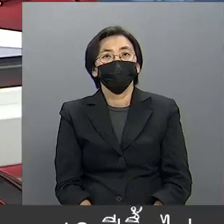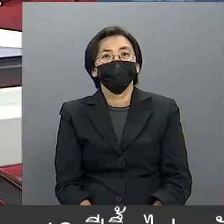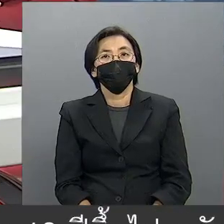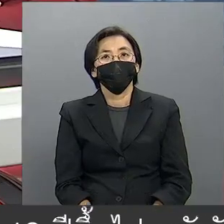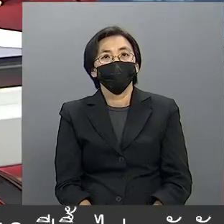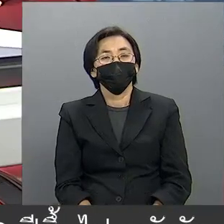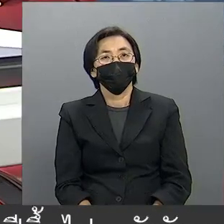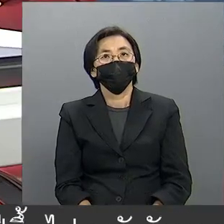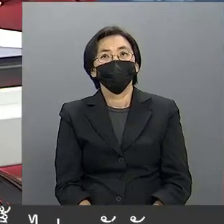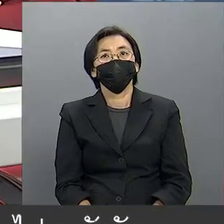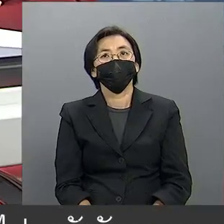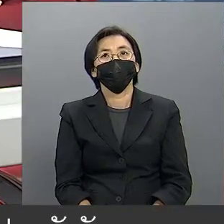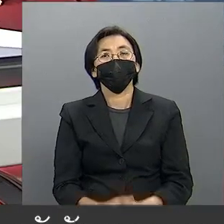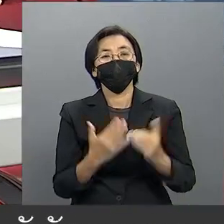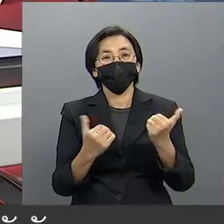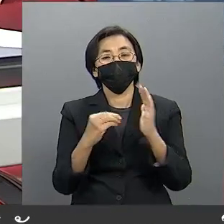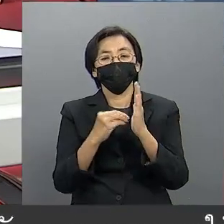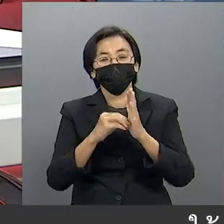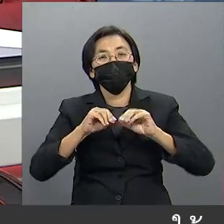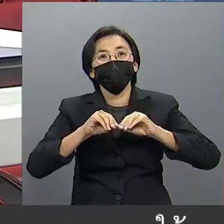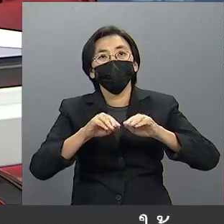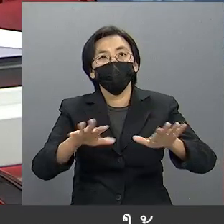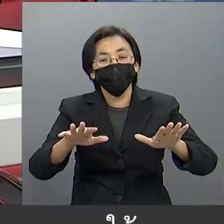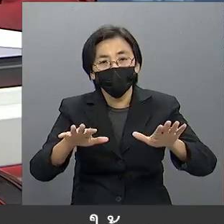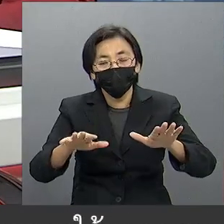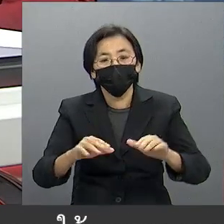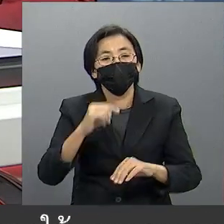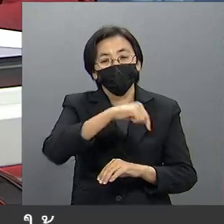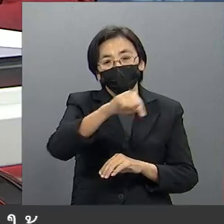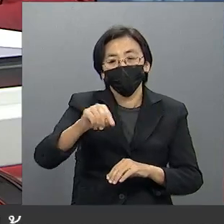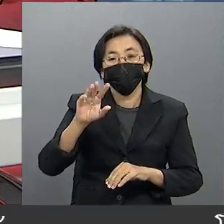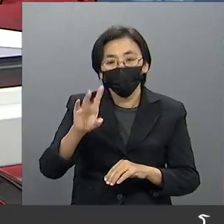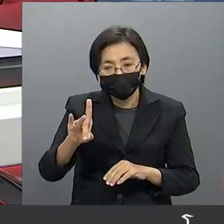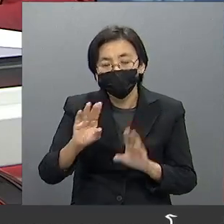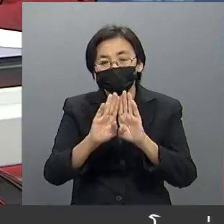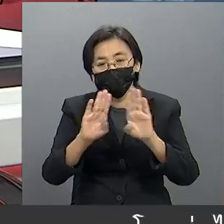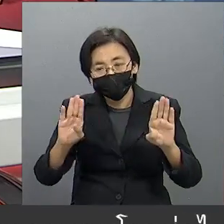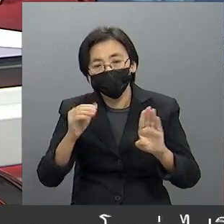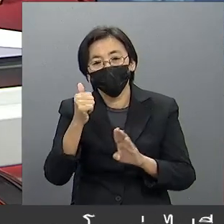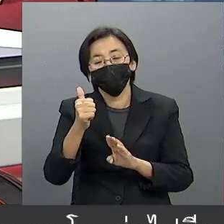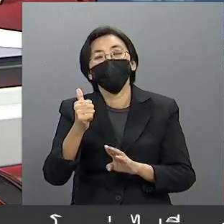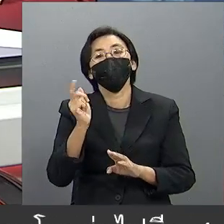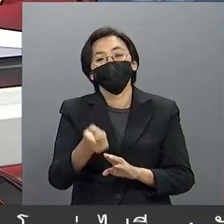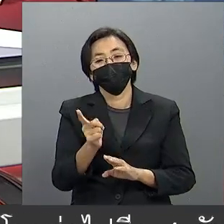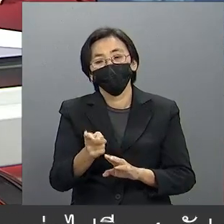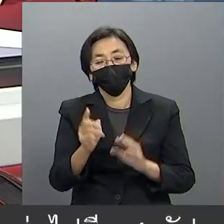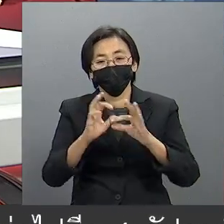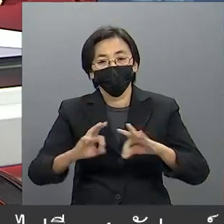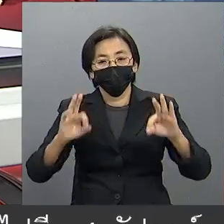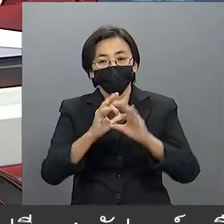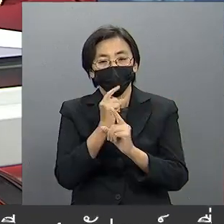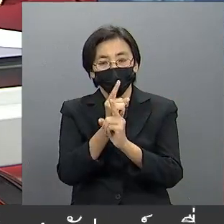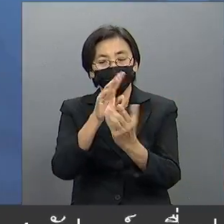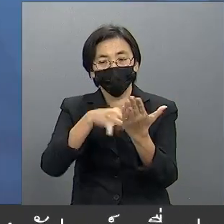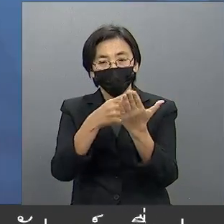ค่ะวันนี้ก็จะมาประกาศใครล็อก 8กิจกรรมยังให้สามารถเปิดดำเนินการได้ตามปกติแล้วแต่ว่าต้องปฏิบัติตามมาตรการป้องกันก็ภูมิ